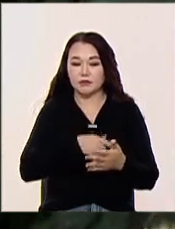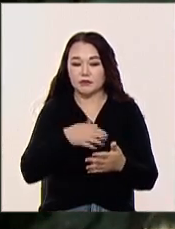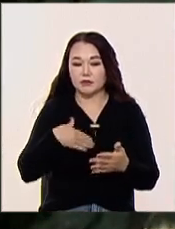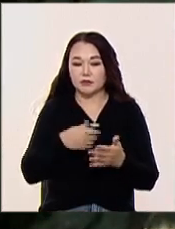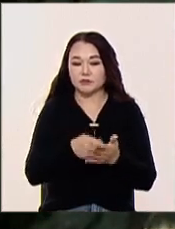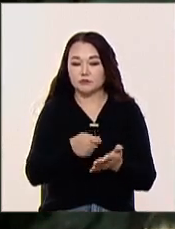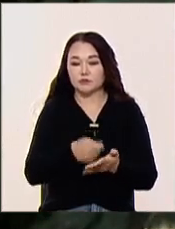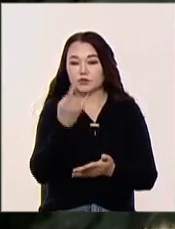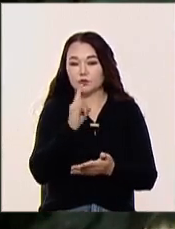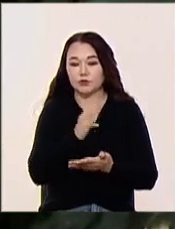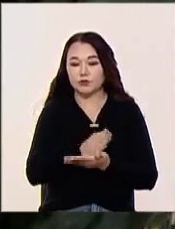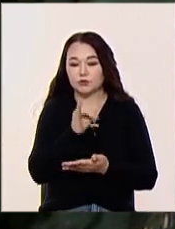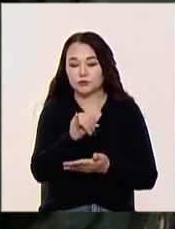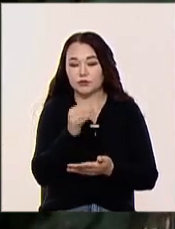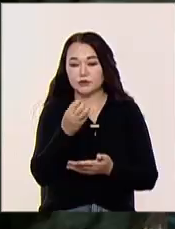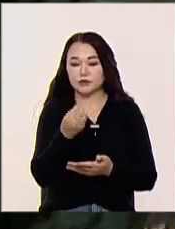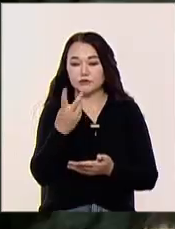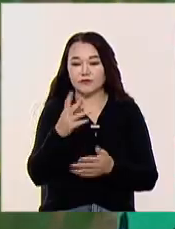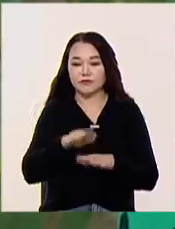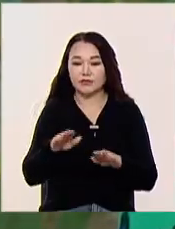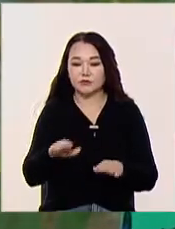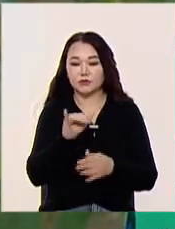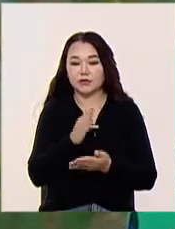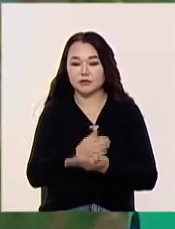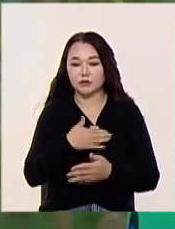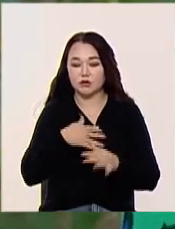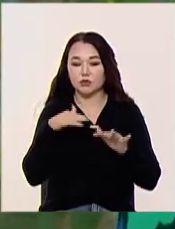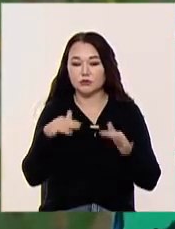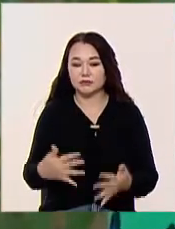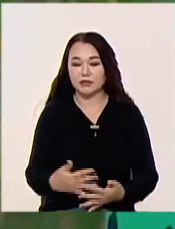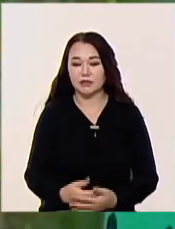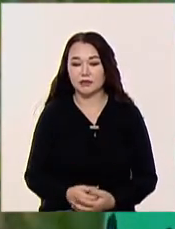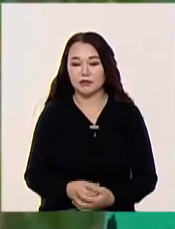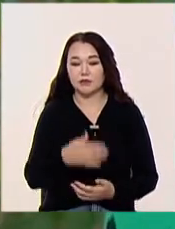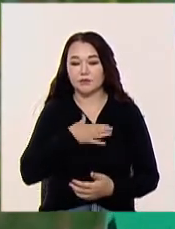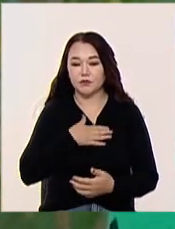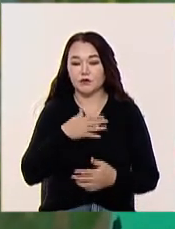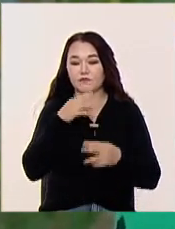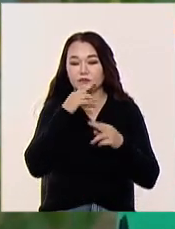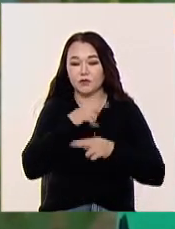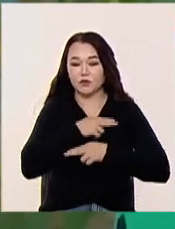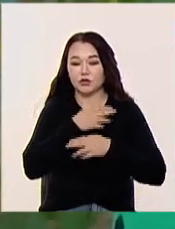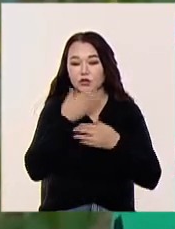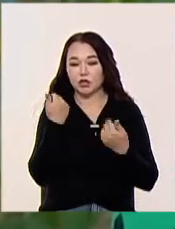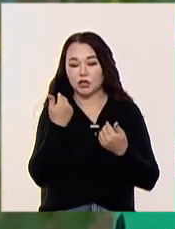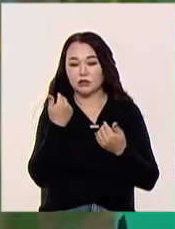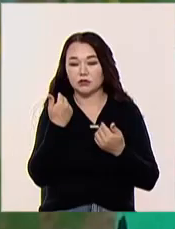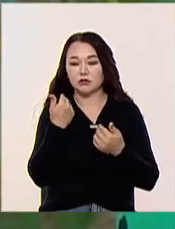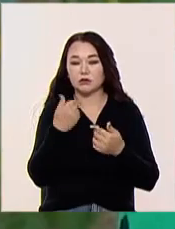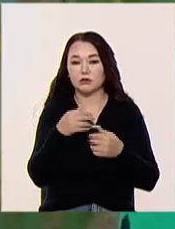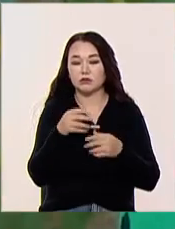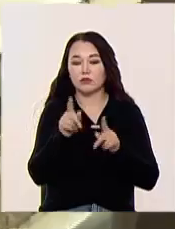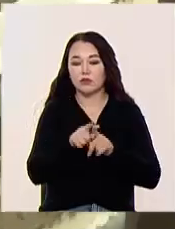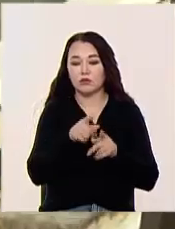бар емшектегі. Сосын қасында екі баласы бар екен. Мен шаршадым. Маған внимание бөлмейді,